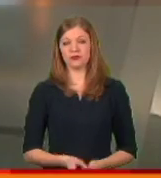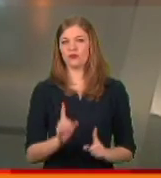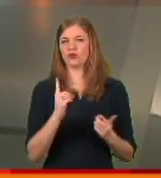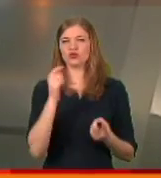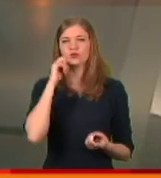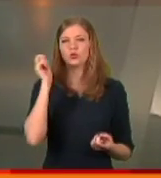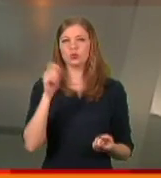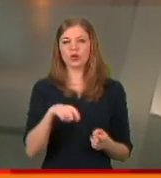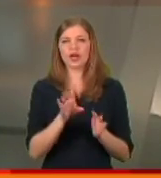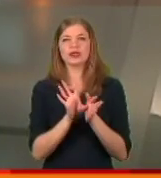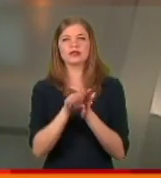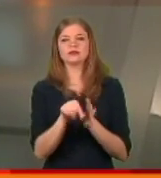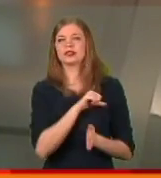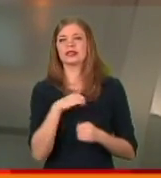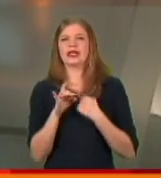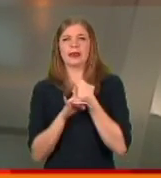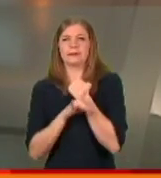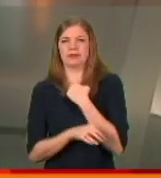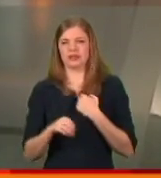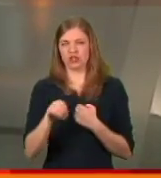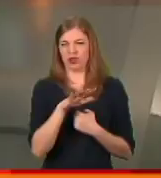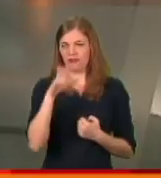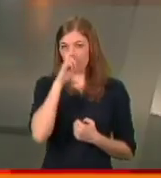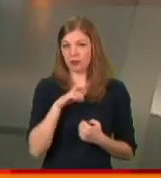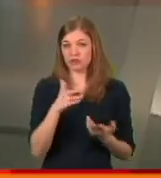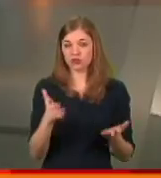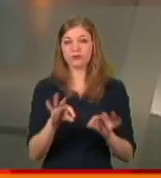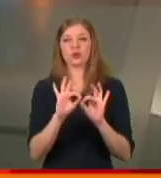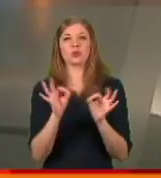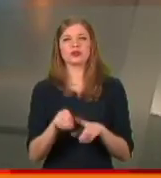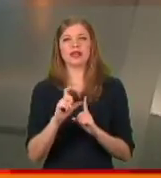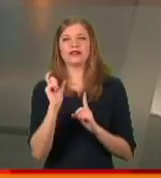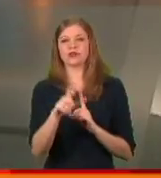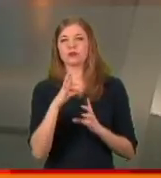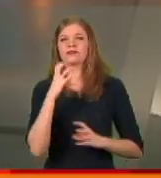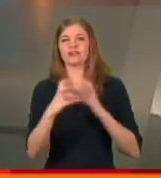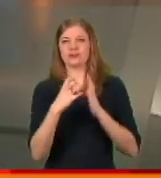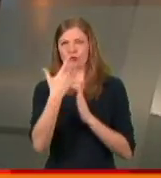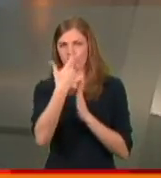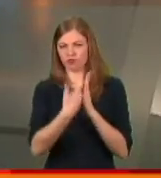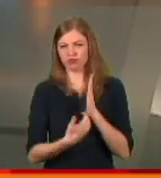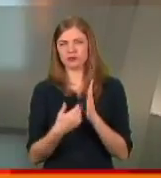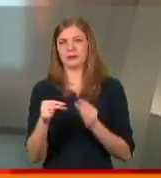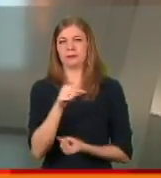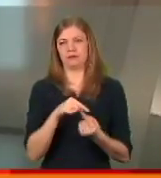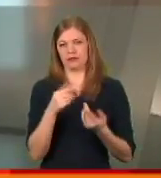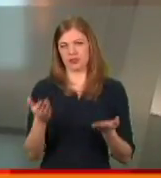Чому Україна серед найбідніших європейських держав? Універсальні відповіді на це в світовому рейтингу Doing